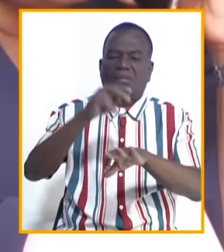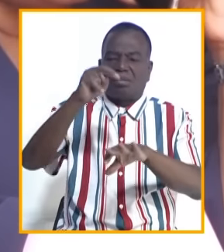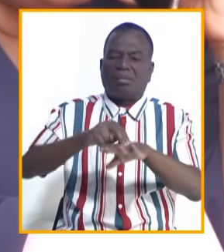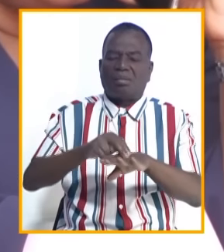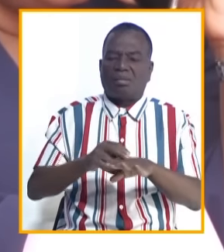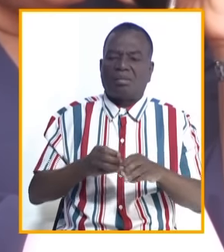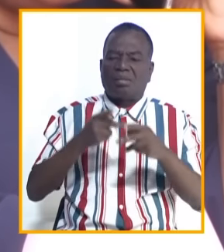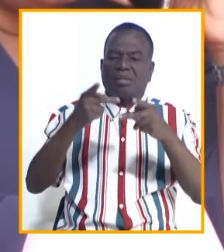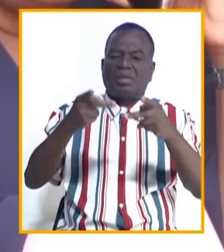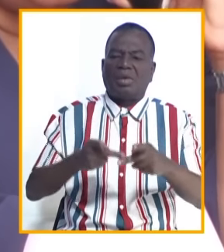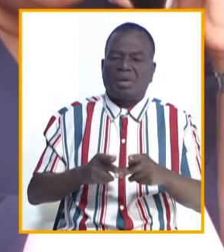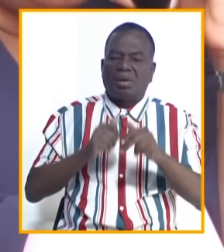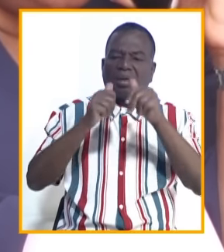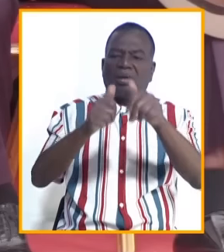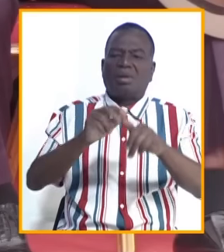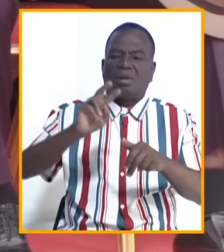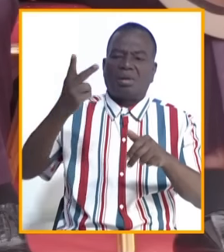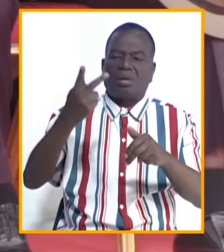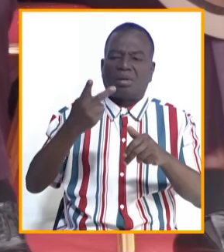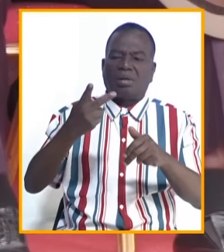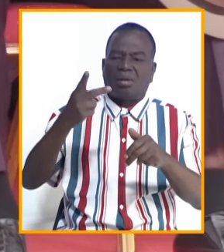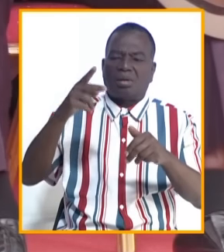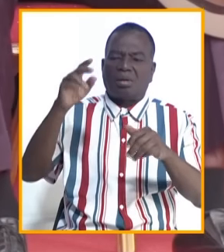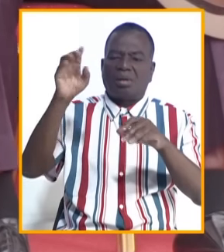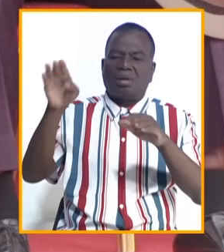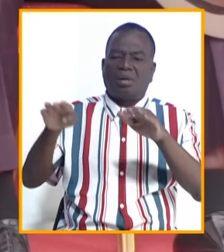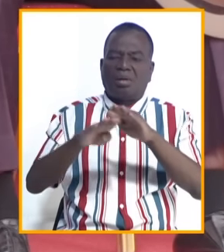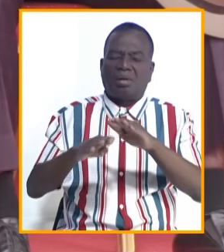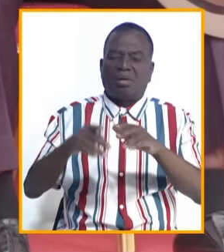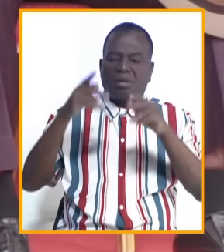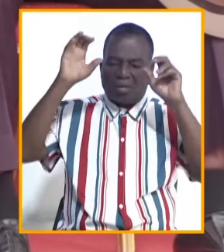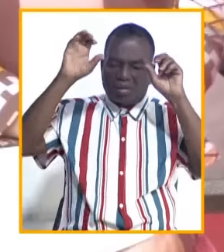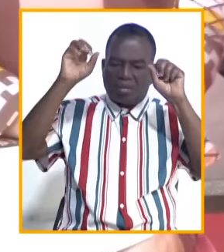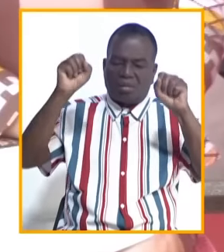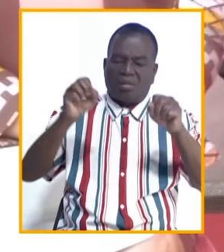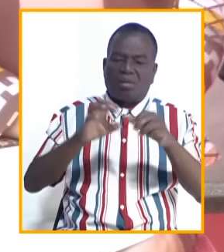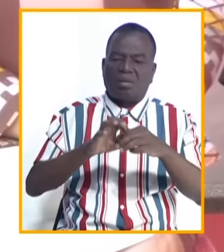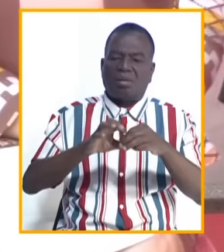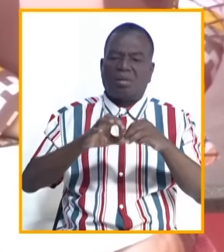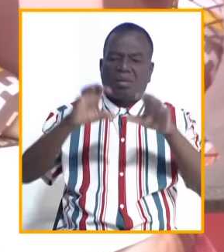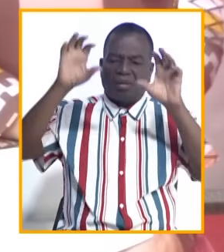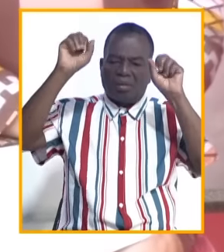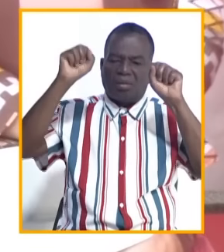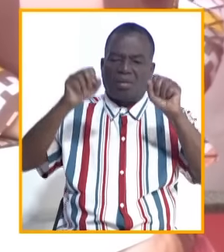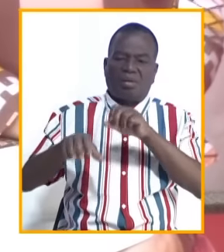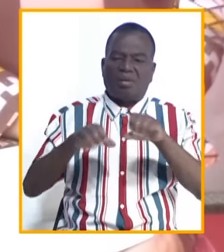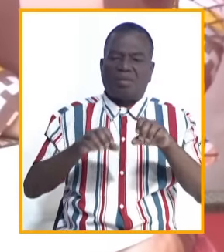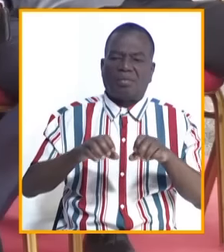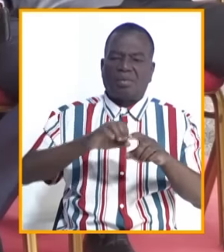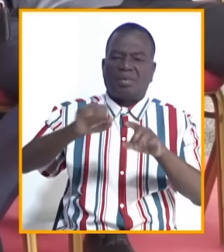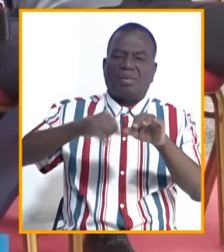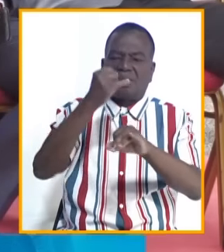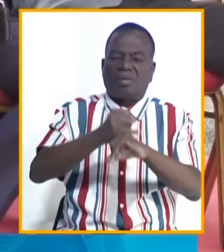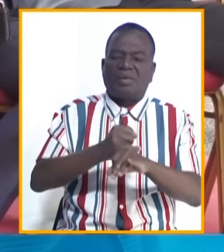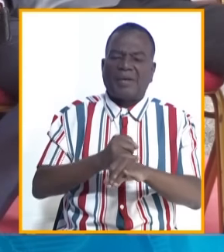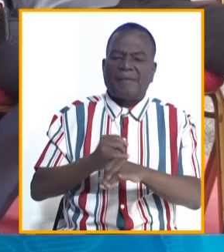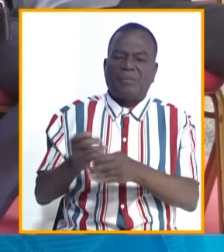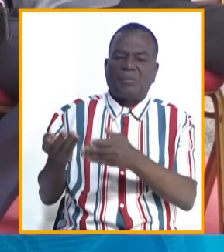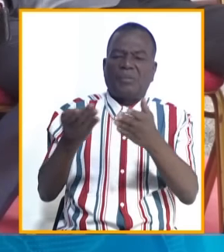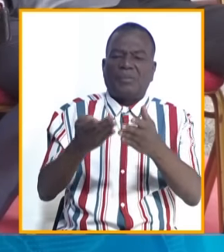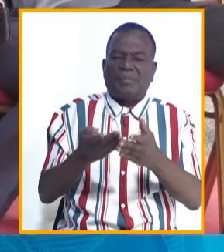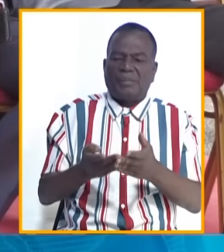également l'ouverture de l'année judiciaire de l'institution. La présente dotation est la deuxième du genre sous